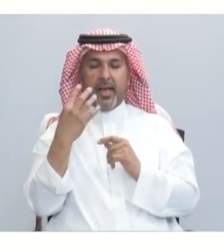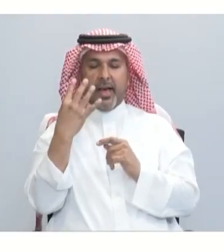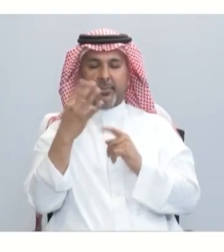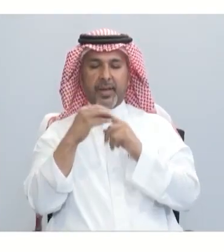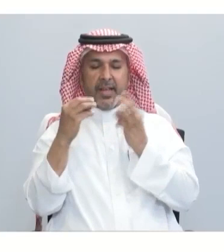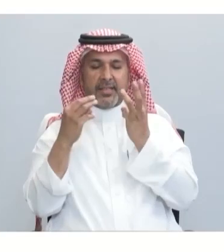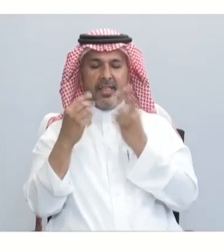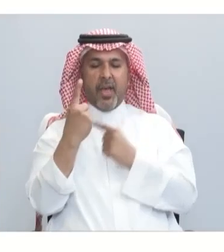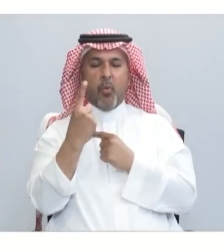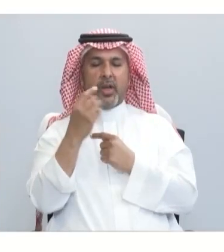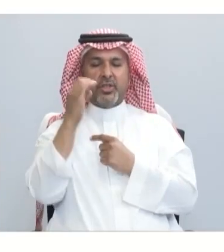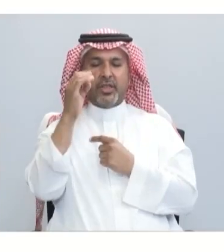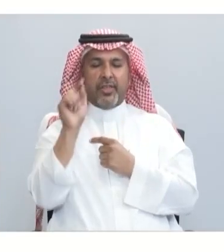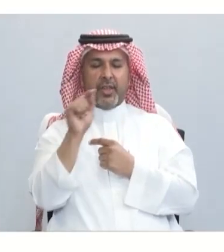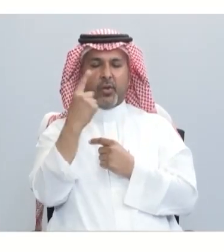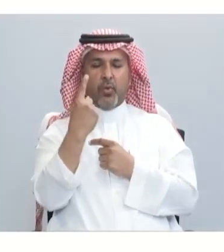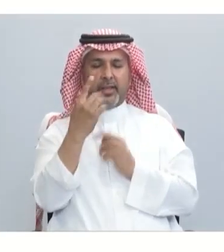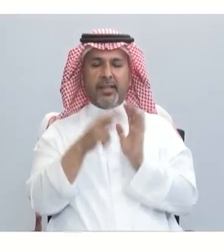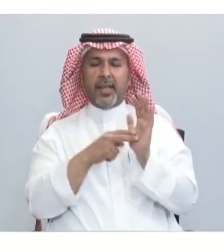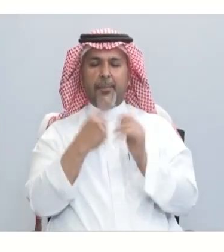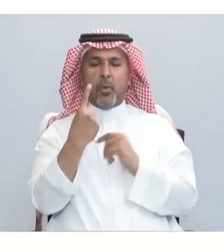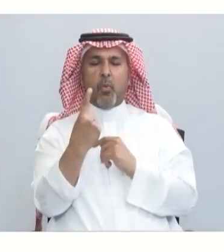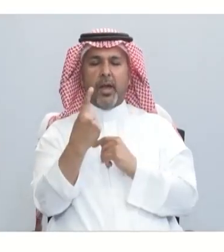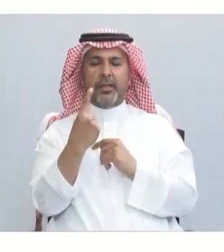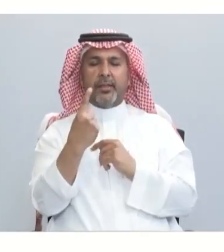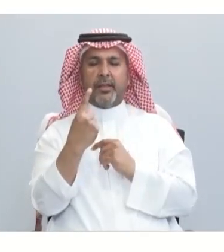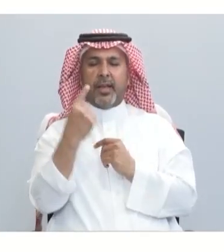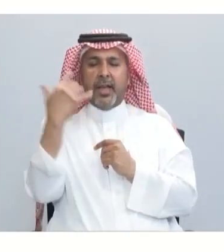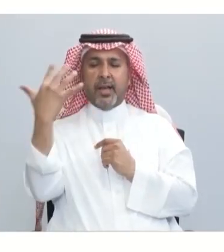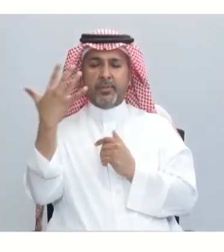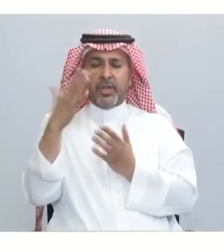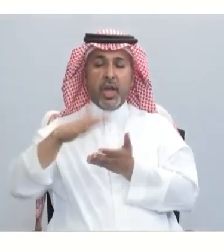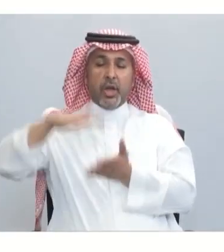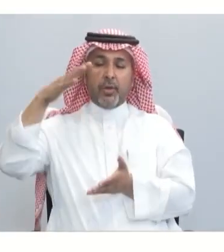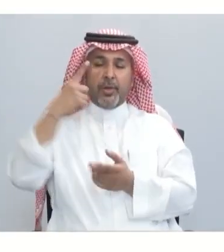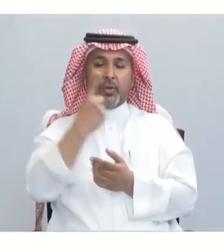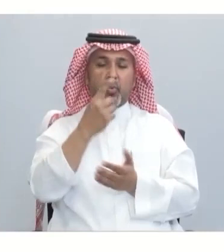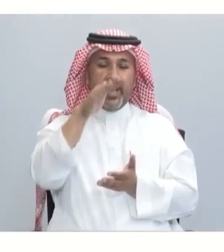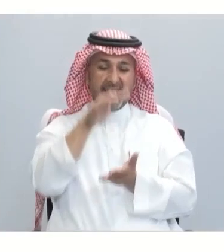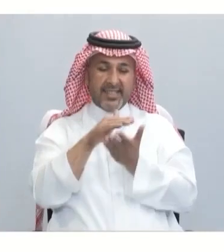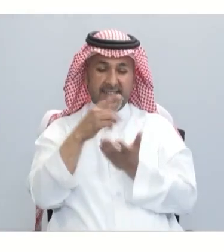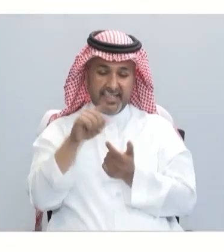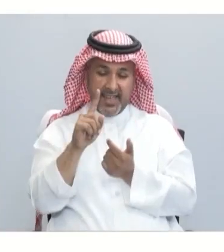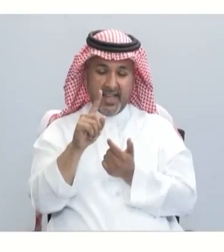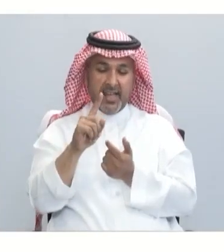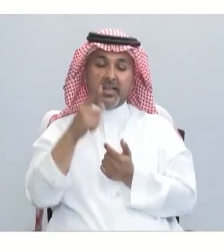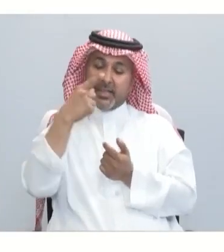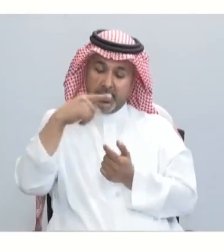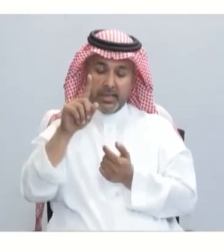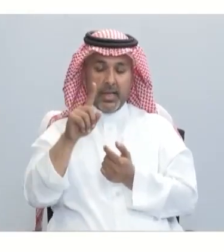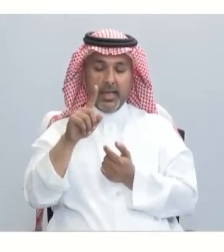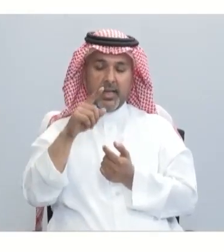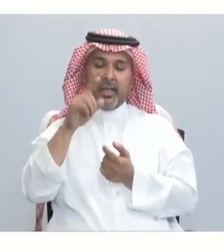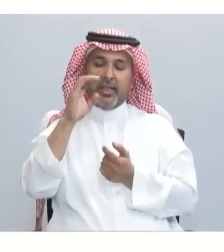واحد اللي هو واحد اصغر من خ هل جذر واحد اللي هو واحد اصغر من 5 نعم بالفعل اذا